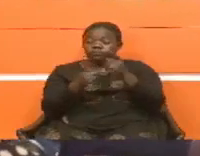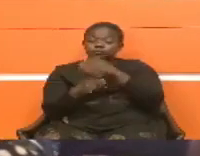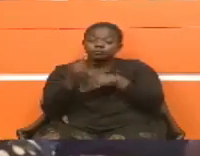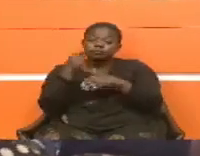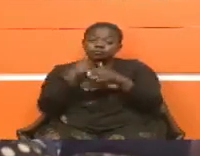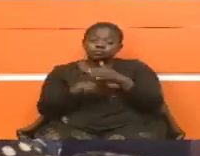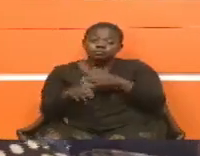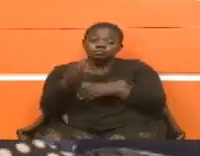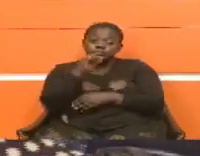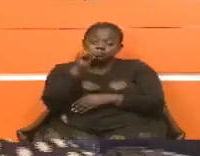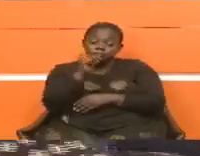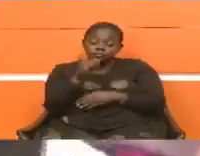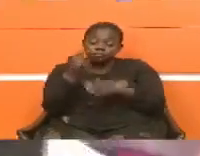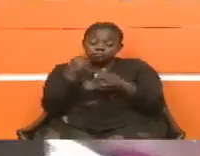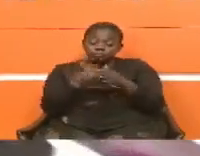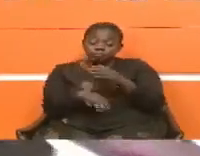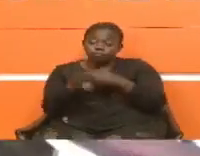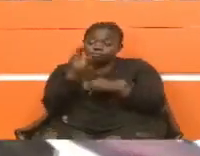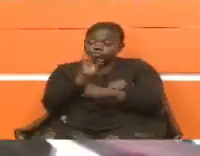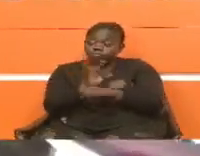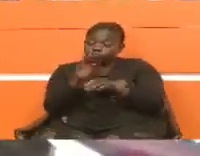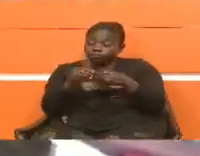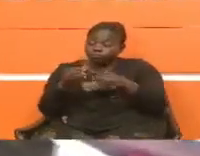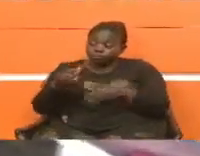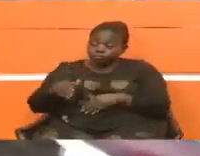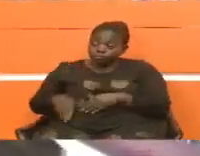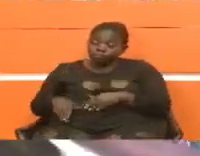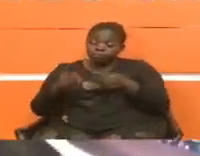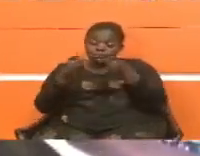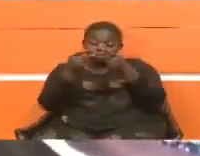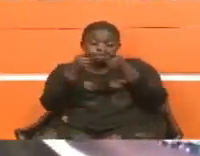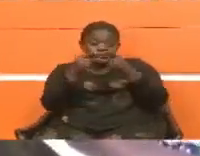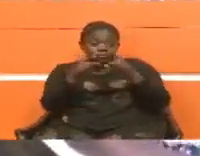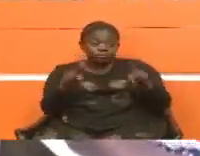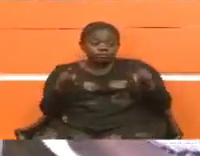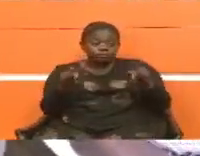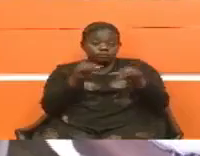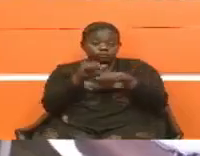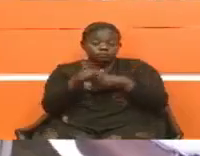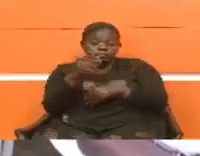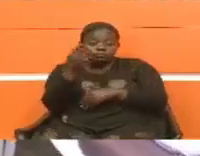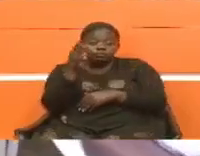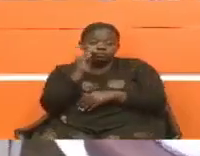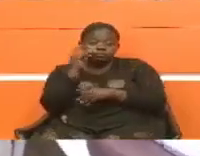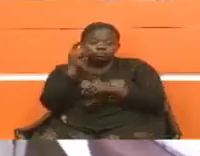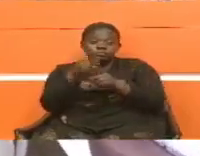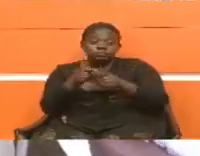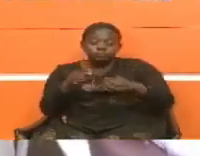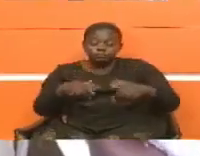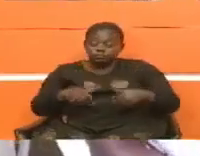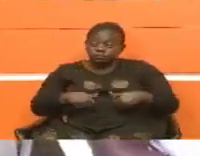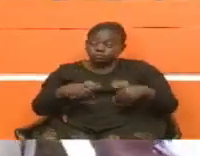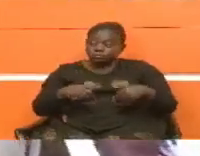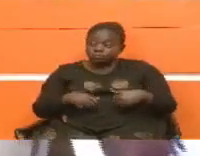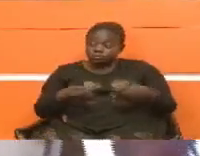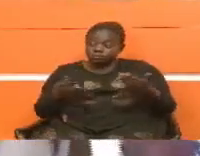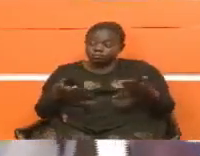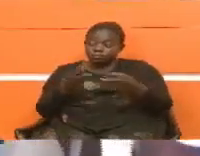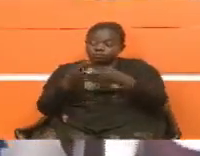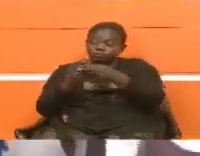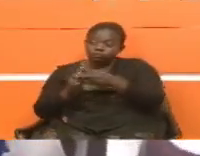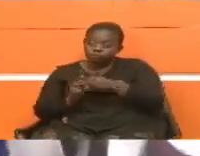Omukadde Babikimera agambye nti ekkanisa etaddewo ensawo ey'enjawulo etandise n'obukadde butaano ery'abavubuka nga zino bagenda